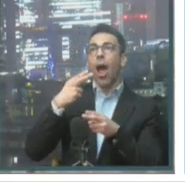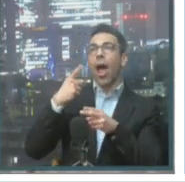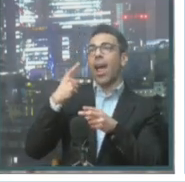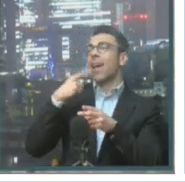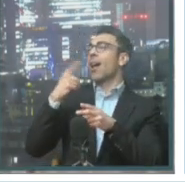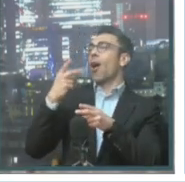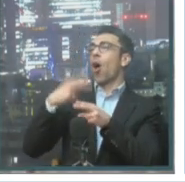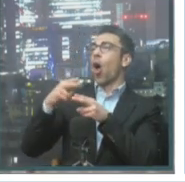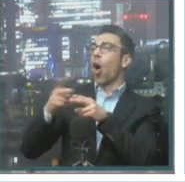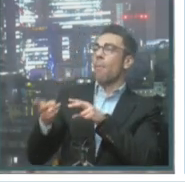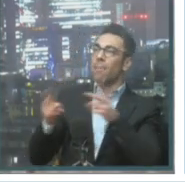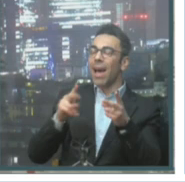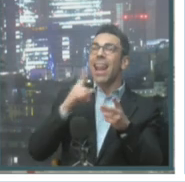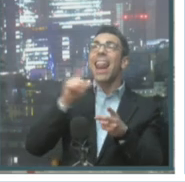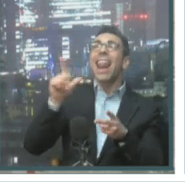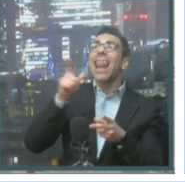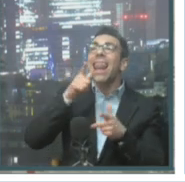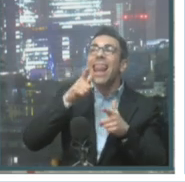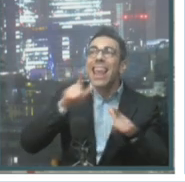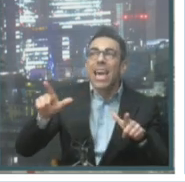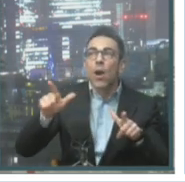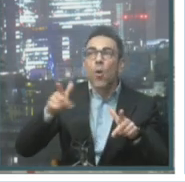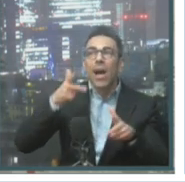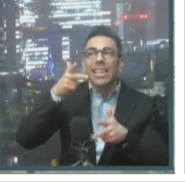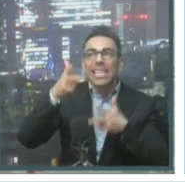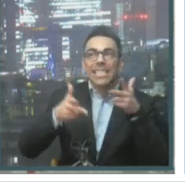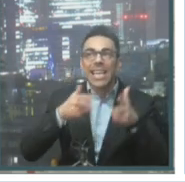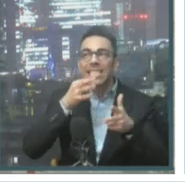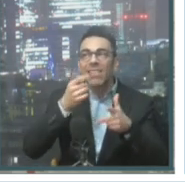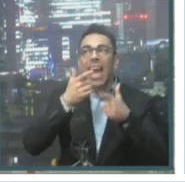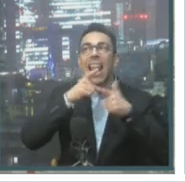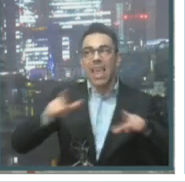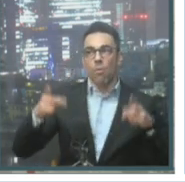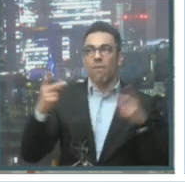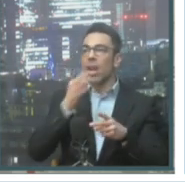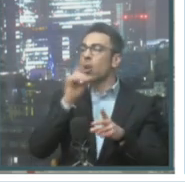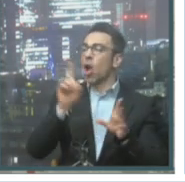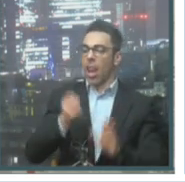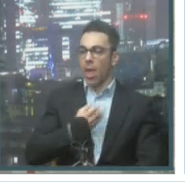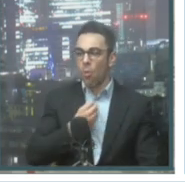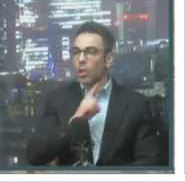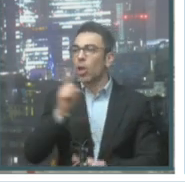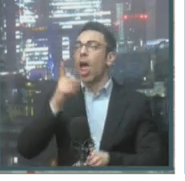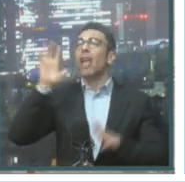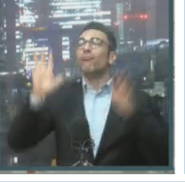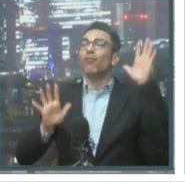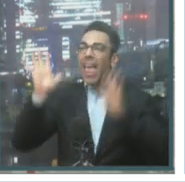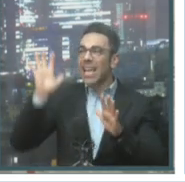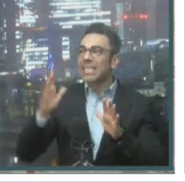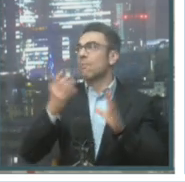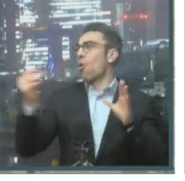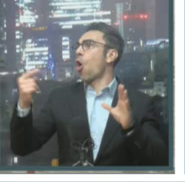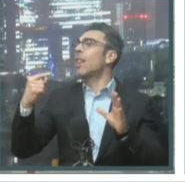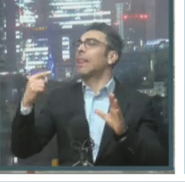soluzione lingua dei segni anali con origano avere porta lingua non è linguaggio non e gesti che molti dicono ma è proprio appunto